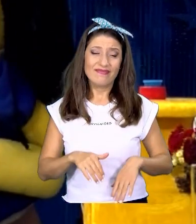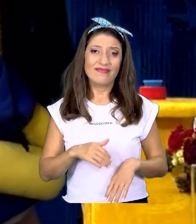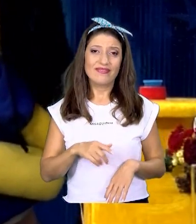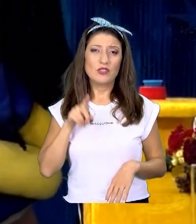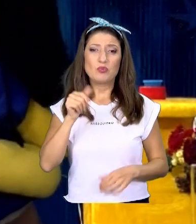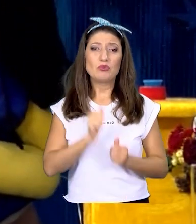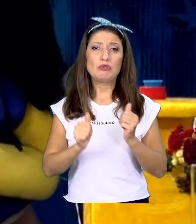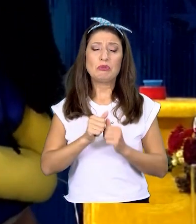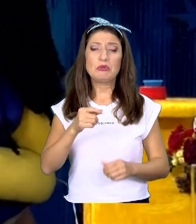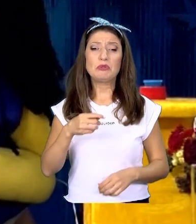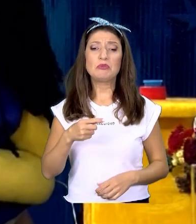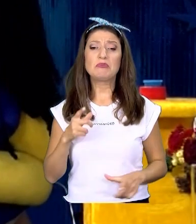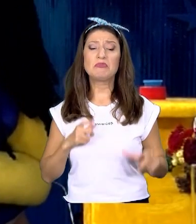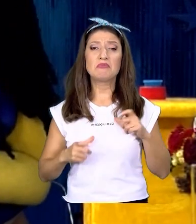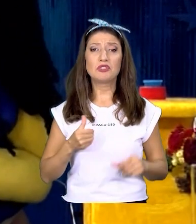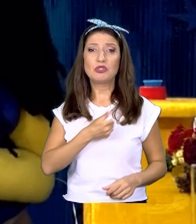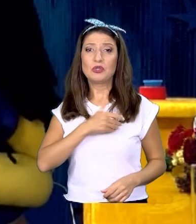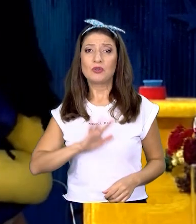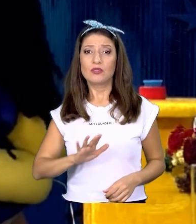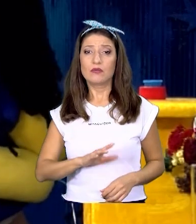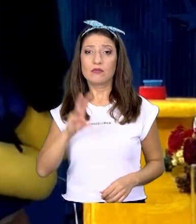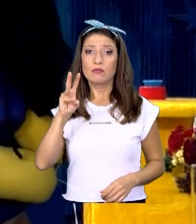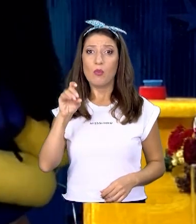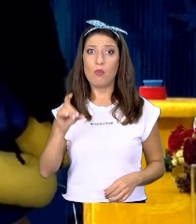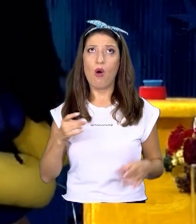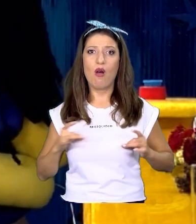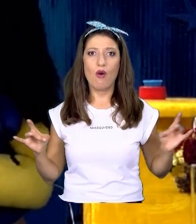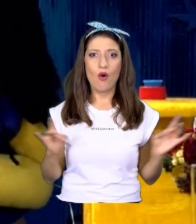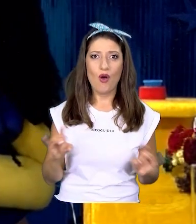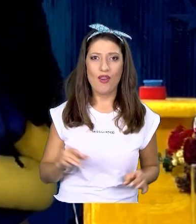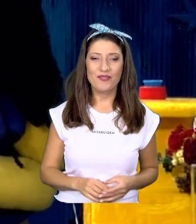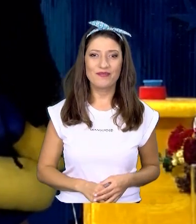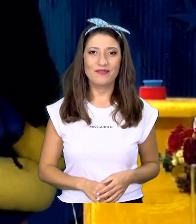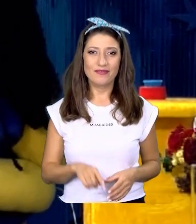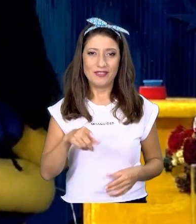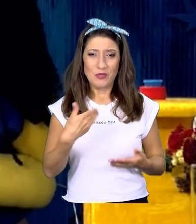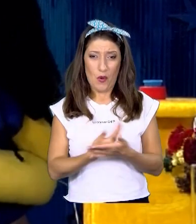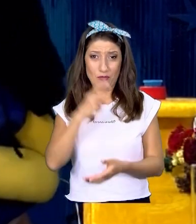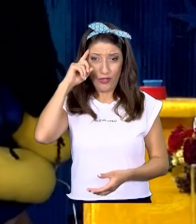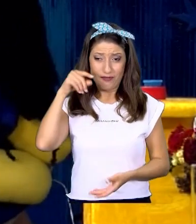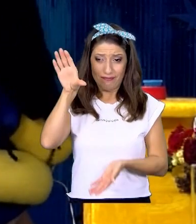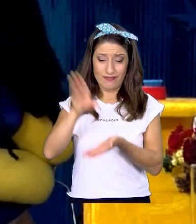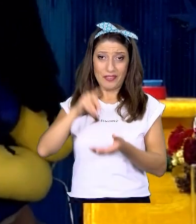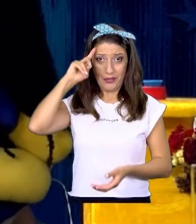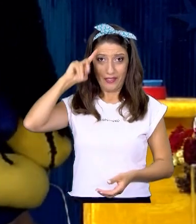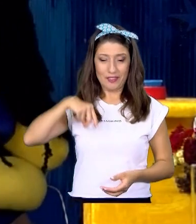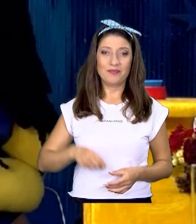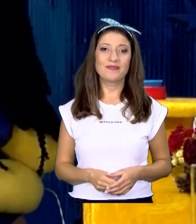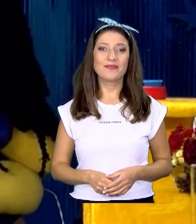լինեմ։ Դե դու միշտ էլ չուզողն ես, նորություն ասա։ Մոխ… Հա ինչ, քեզ նոր չի որ պիտի իմանամ։